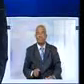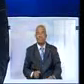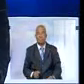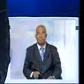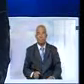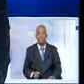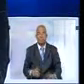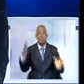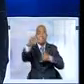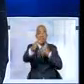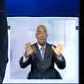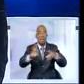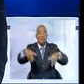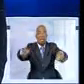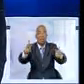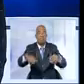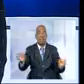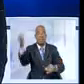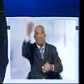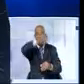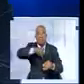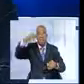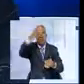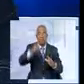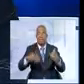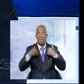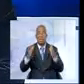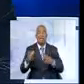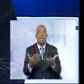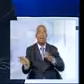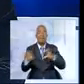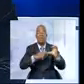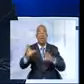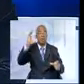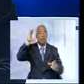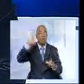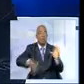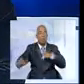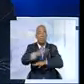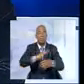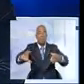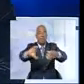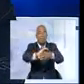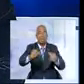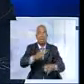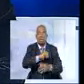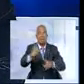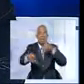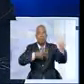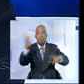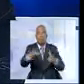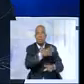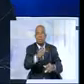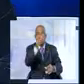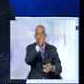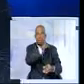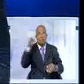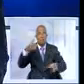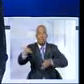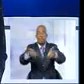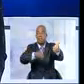La Chambre de commerce européenne a initié une conférence sur le partenariat public-privé. Les opérateurs